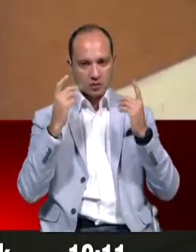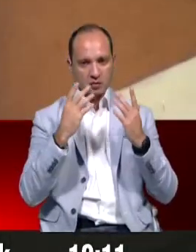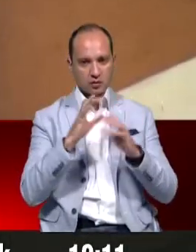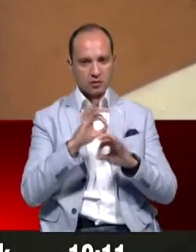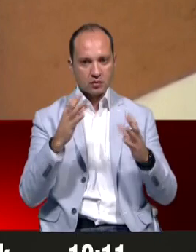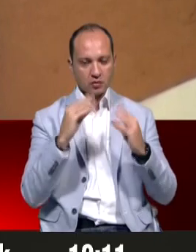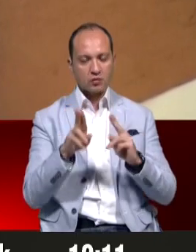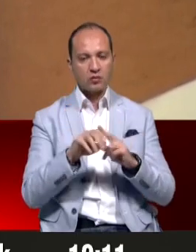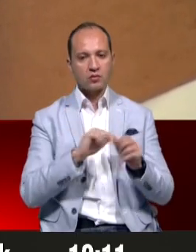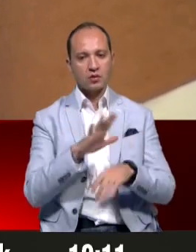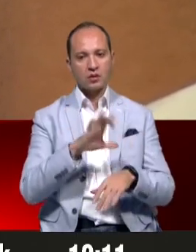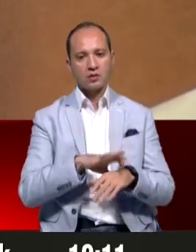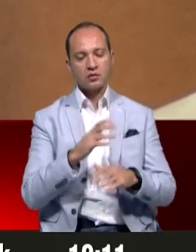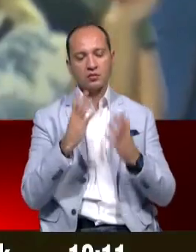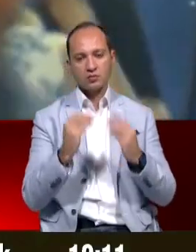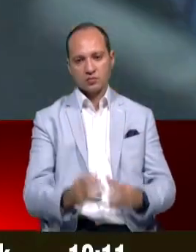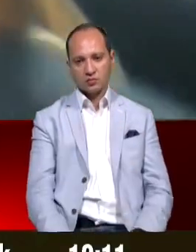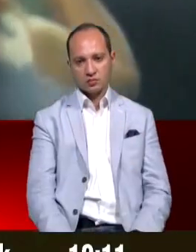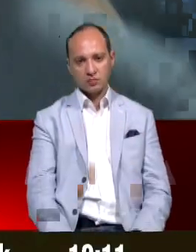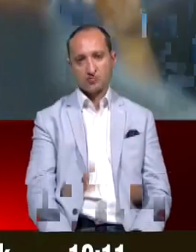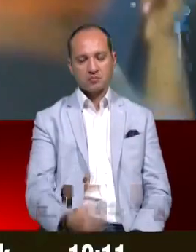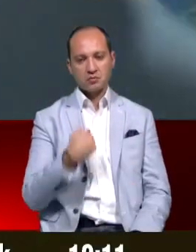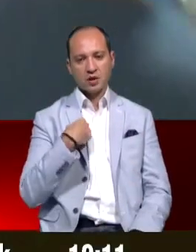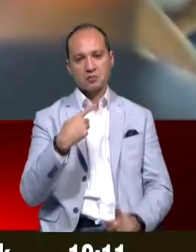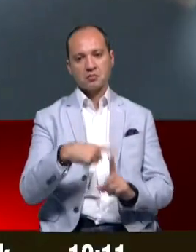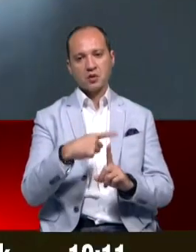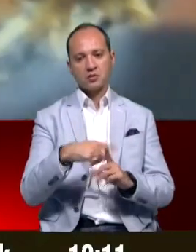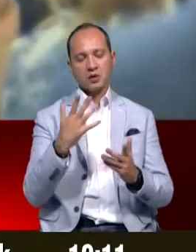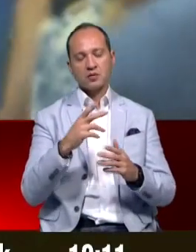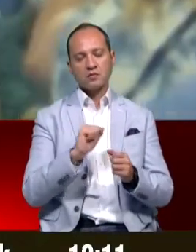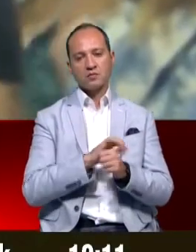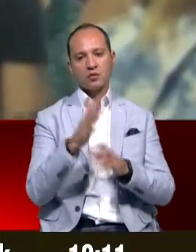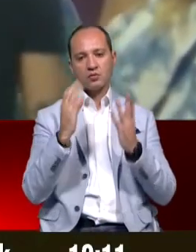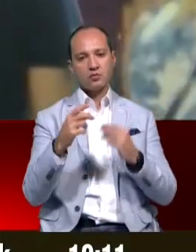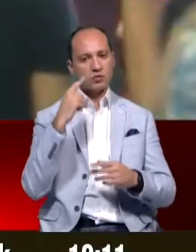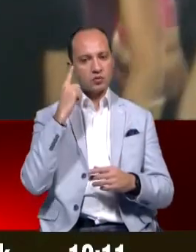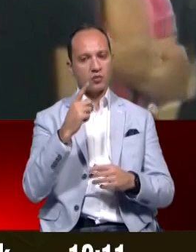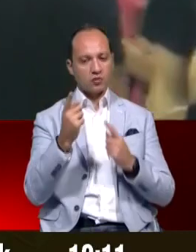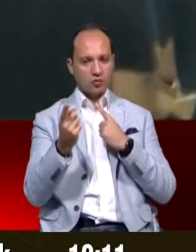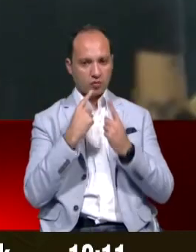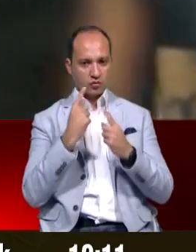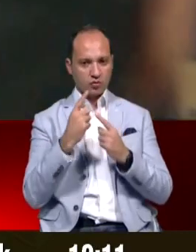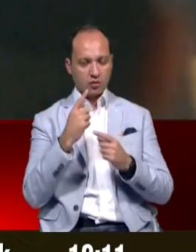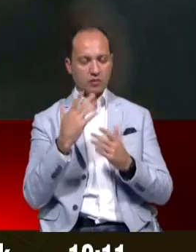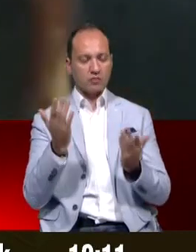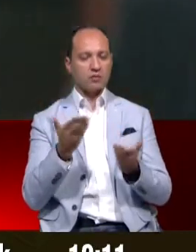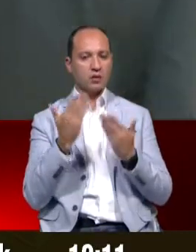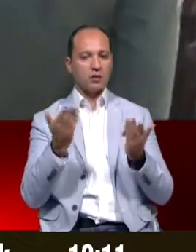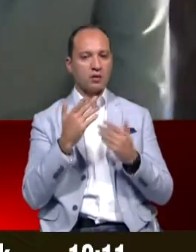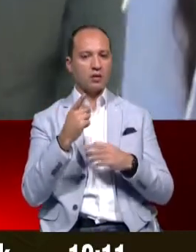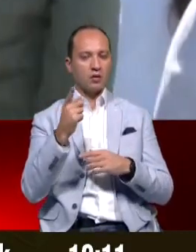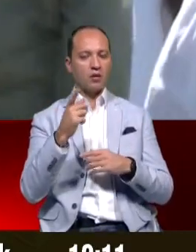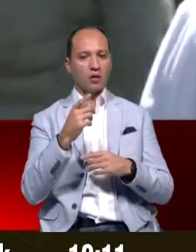olmak koronavirüse yakalanma riski doğuruyor. Benim pozitif olduğumu, yani virüs taşıdığımı düşünelim. Konuşurken veya